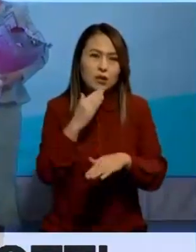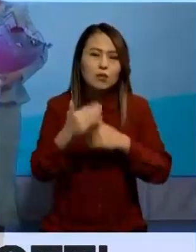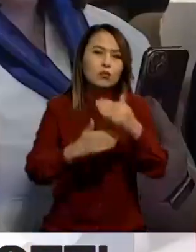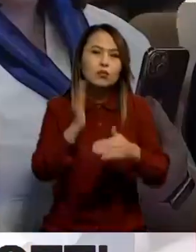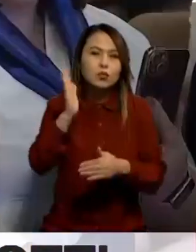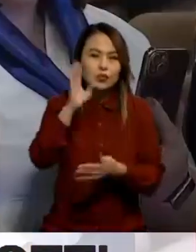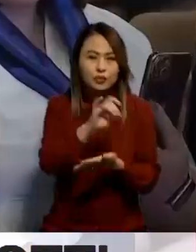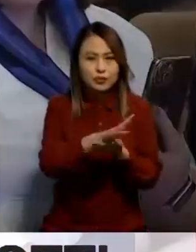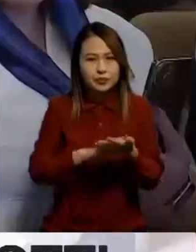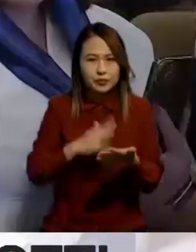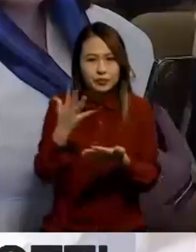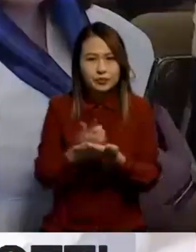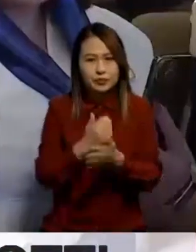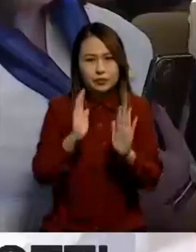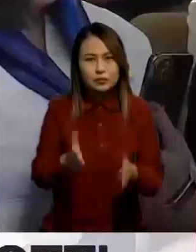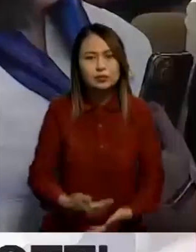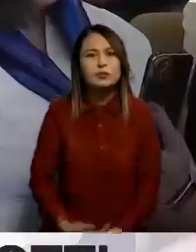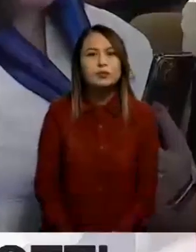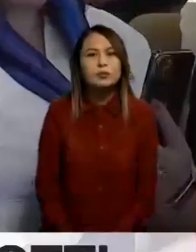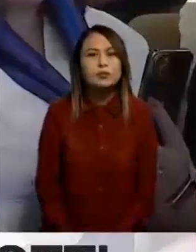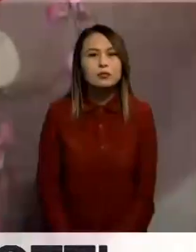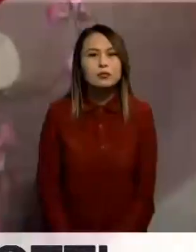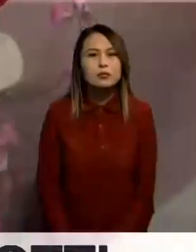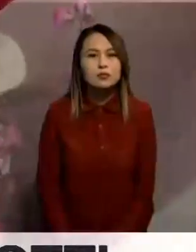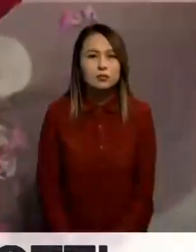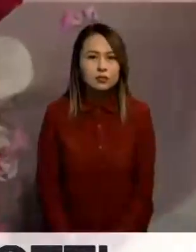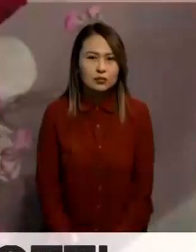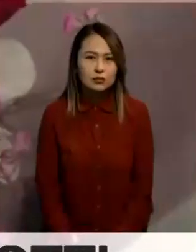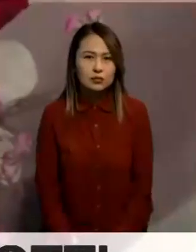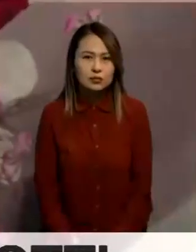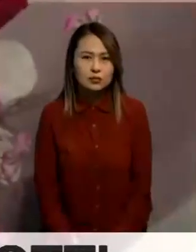да жалғасын таба бермек. Абзал Азаматұлы, Евгений Шинкаренко, Көкшетаудан, Хабар 24.